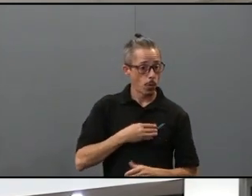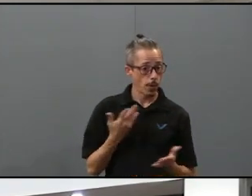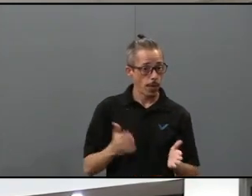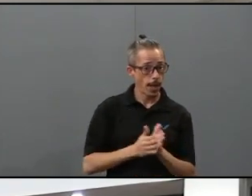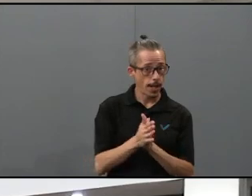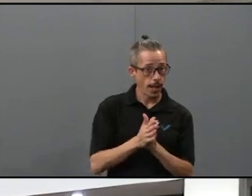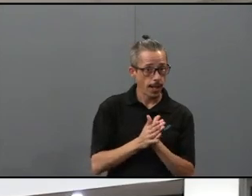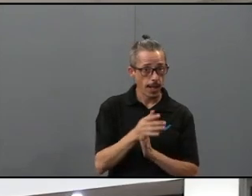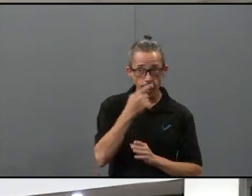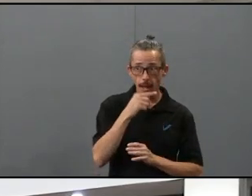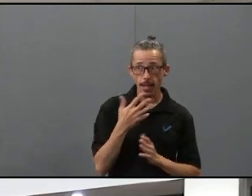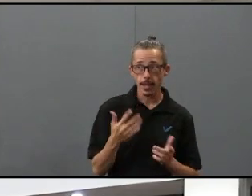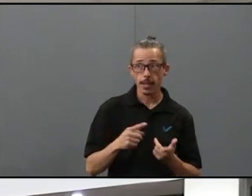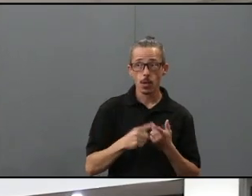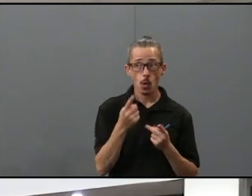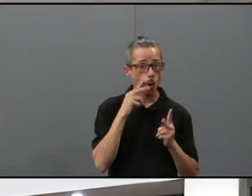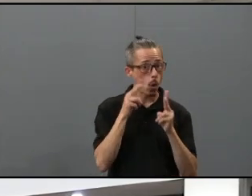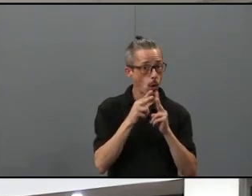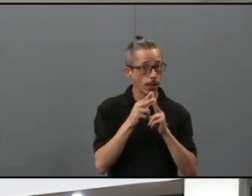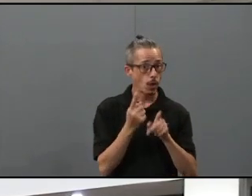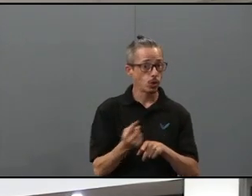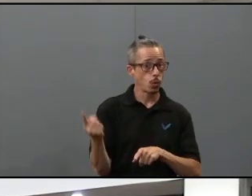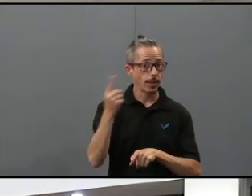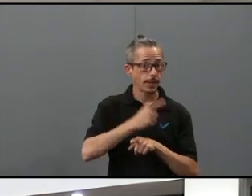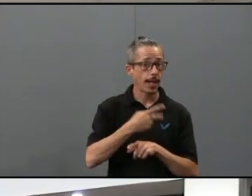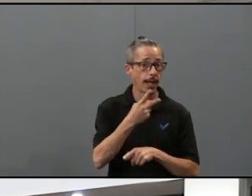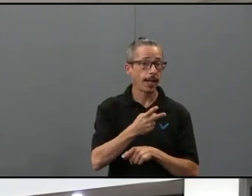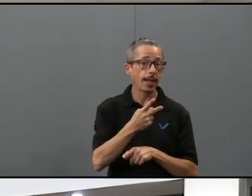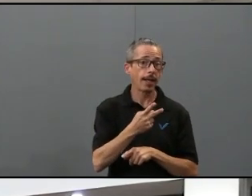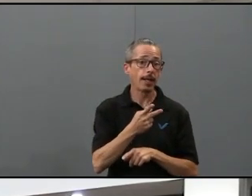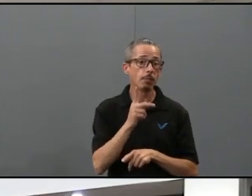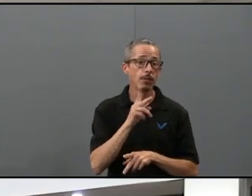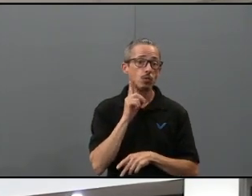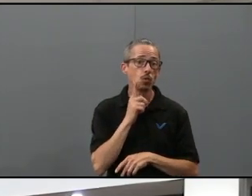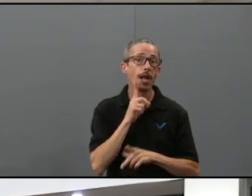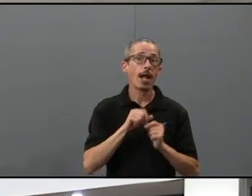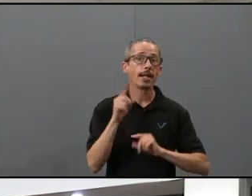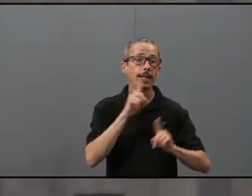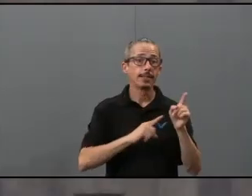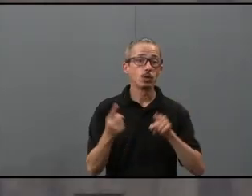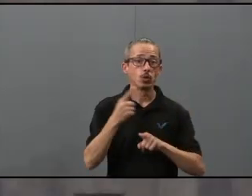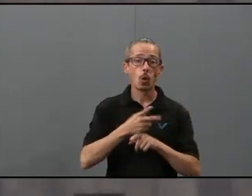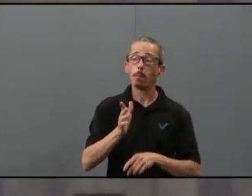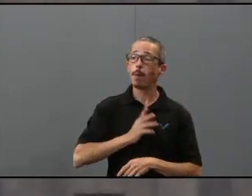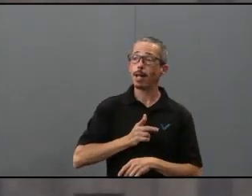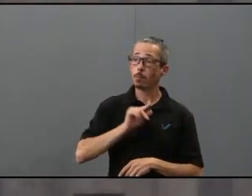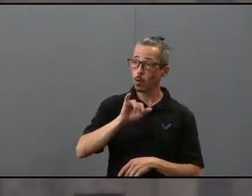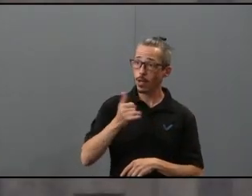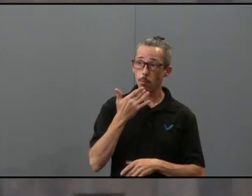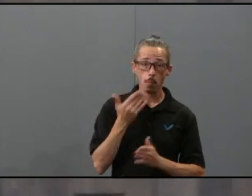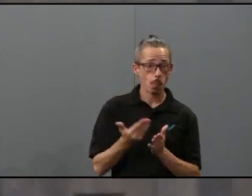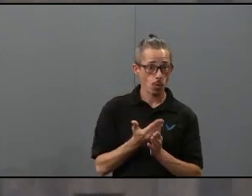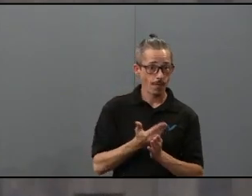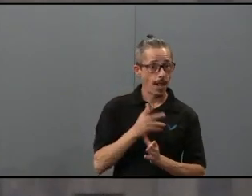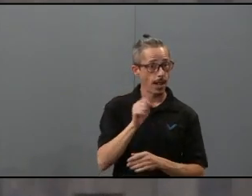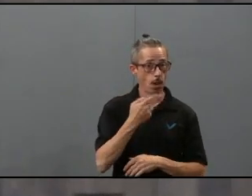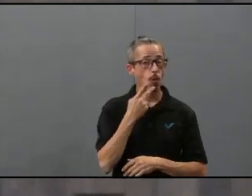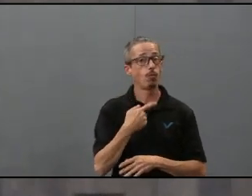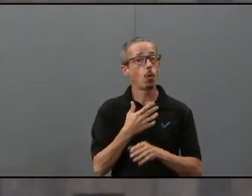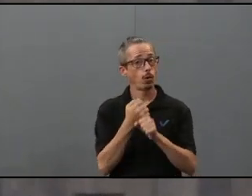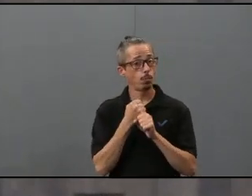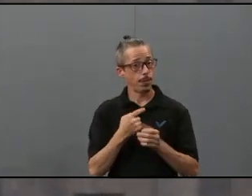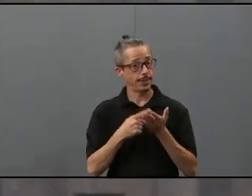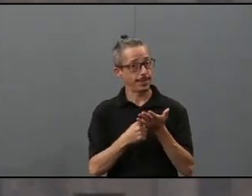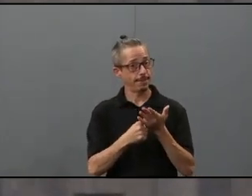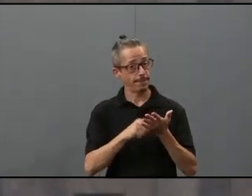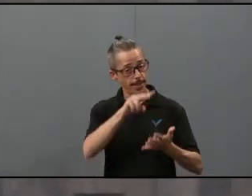intéressé de reconnaître la journée du 23 septembre alors madame de Guire j'ai une bonne nouvelle parce que j'ai bien lu la missive